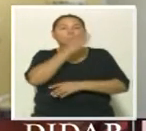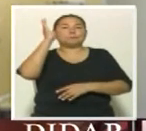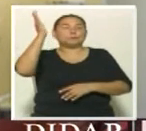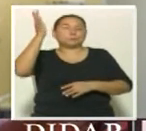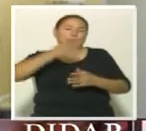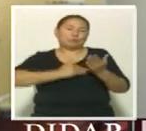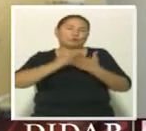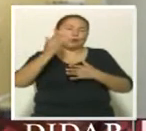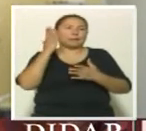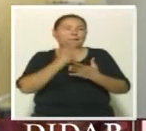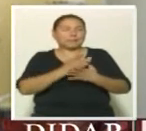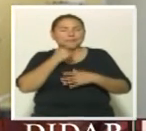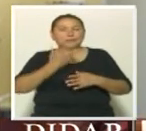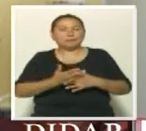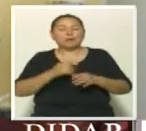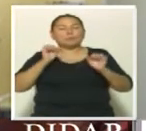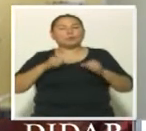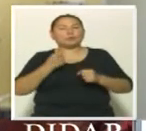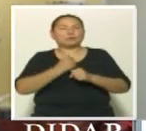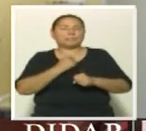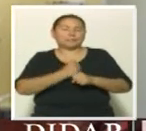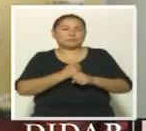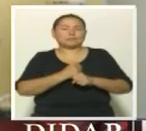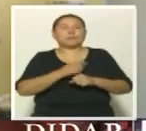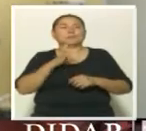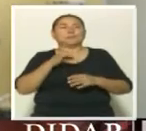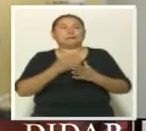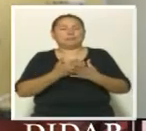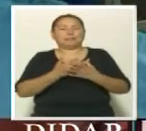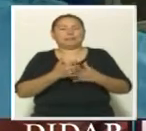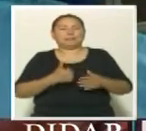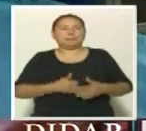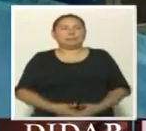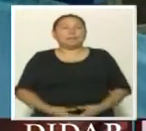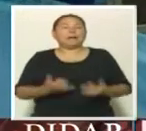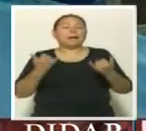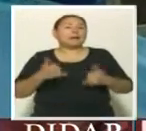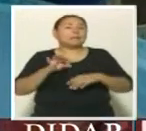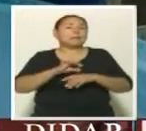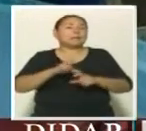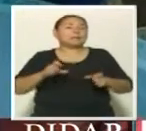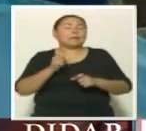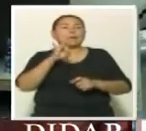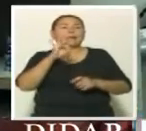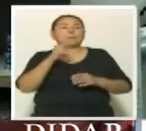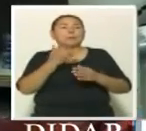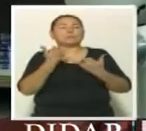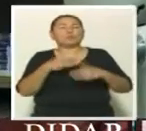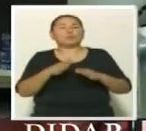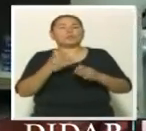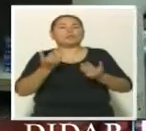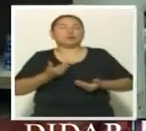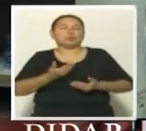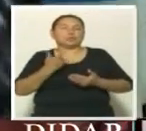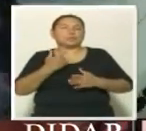жоғары. Осы ретте емделушілерге мүмкіндік жасаған Жәнібек Сұлтанұлына алғыс білдіремін. Қазір науқас реанимация бөліміне шығарылды. Жағдайы